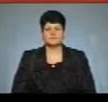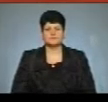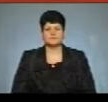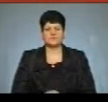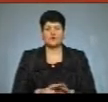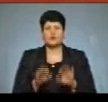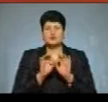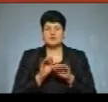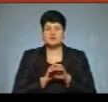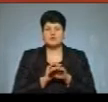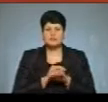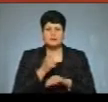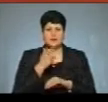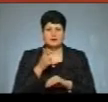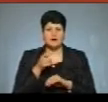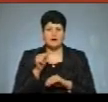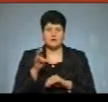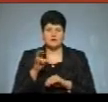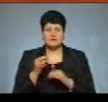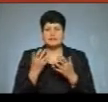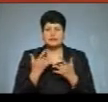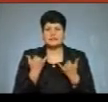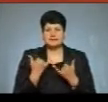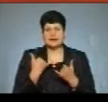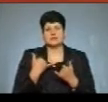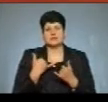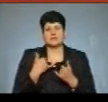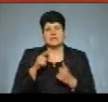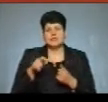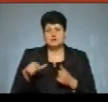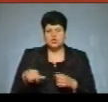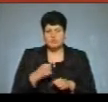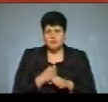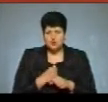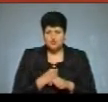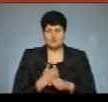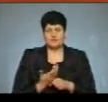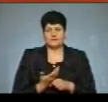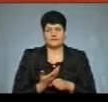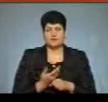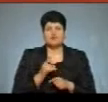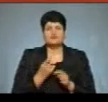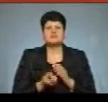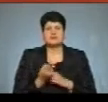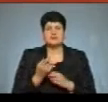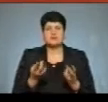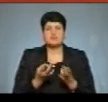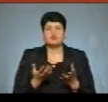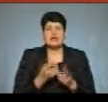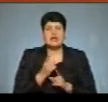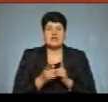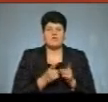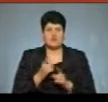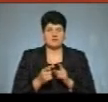Тож розкажіть, будь ласка, пане Ганно, скільки зараз диспетчерів працює і взагалі чому з'явилася потреба